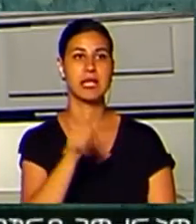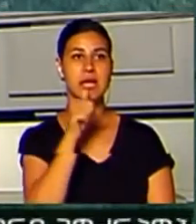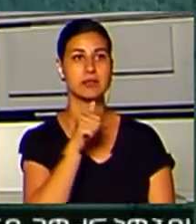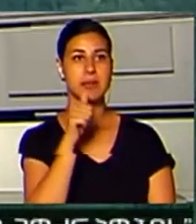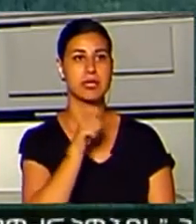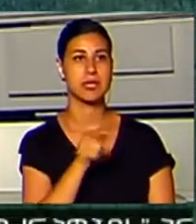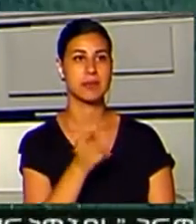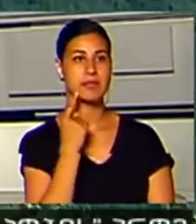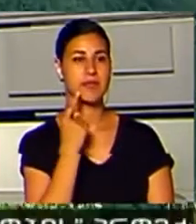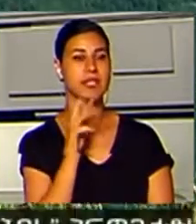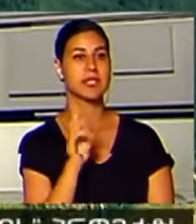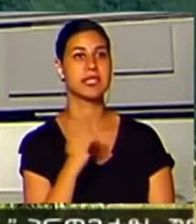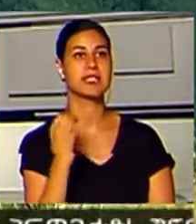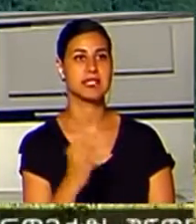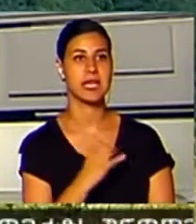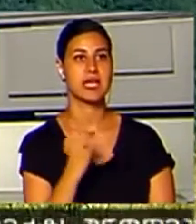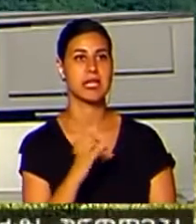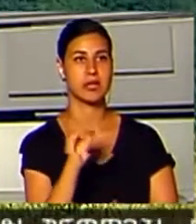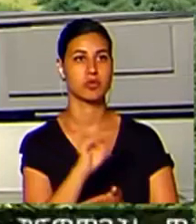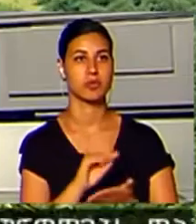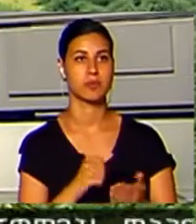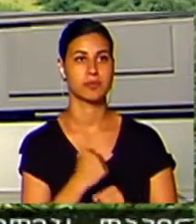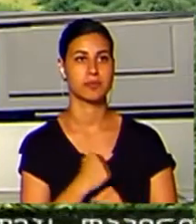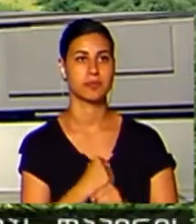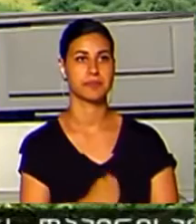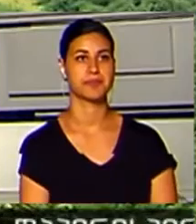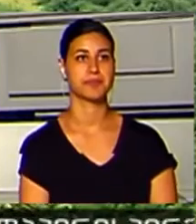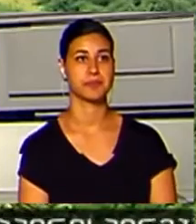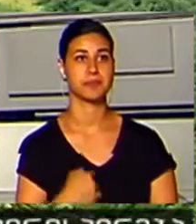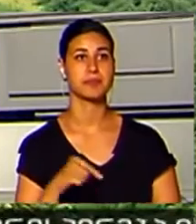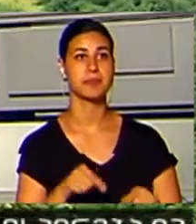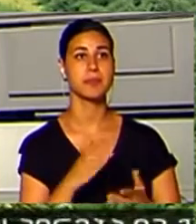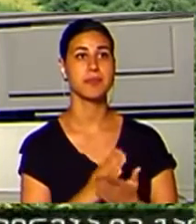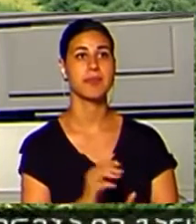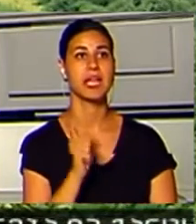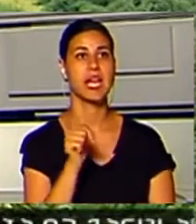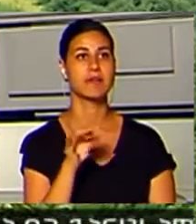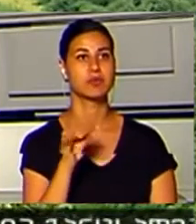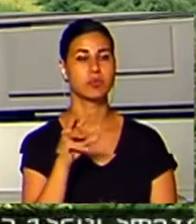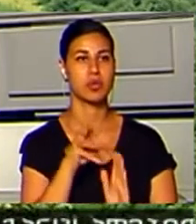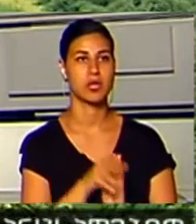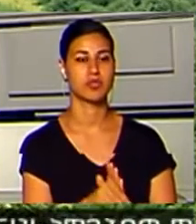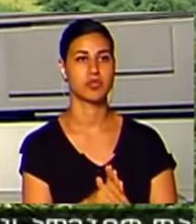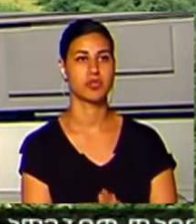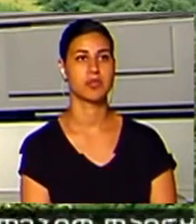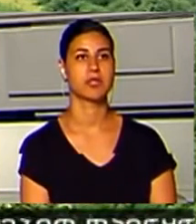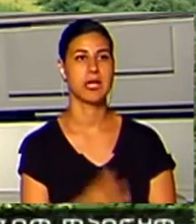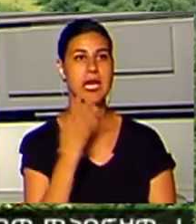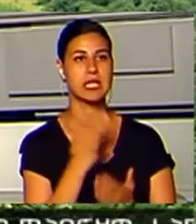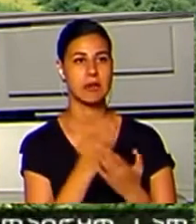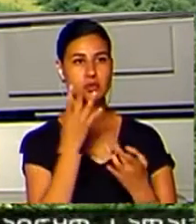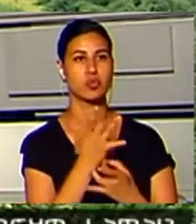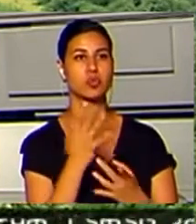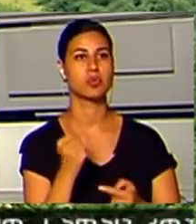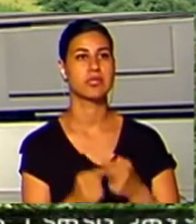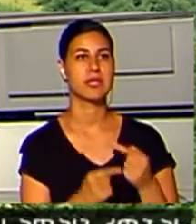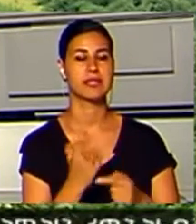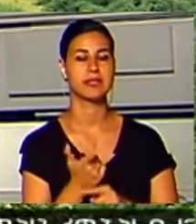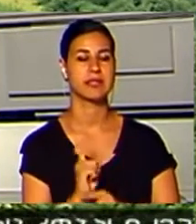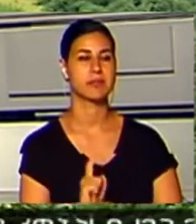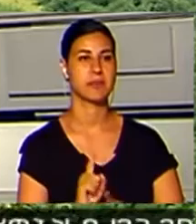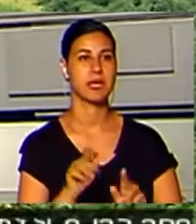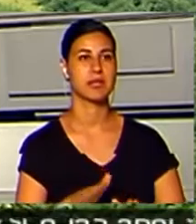და საინტერესო ნამუშევრები შექმნეს. რადგან ვიმყოფებით ხევსურეთში, თავის კულტურით და ტრადიციით უნიკალური